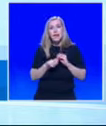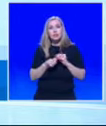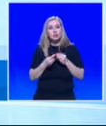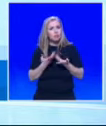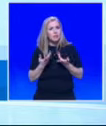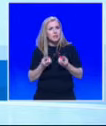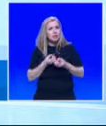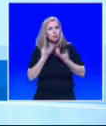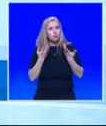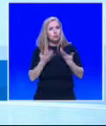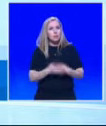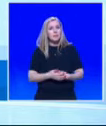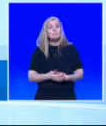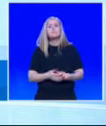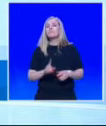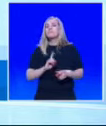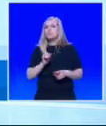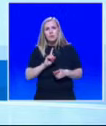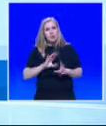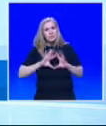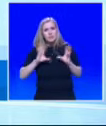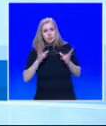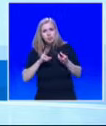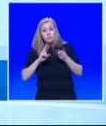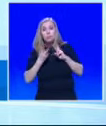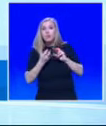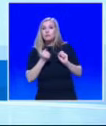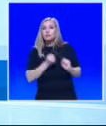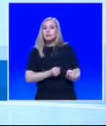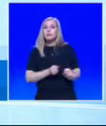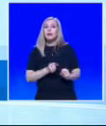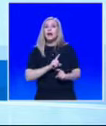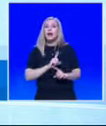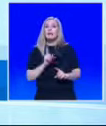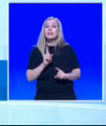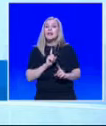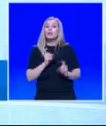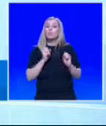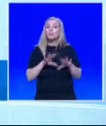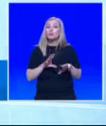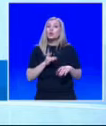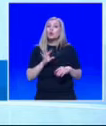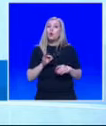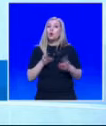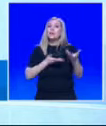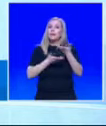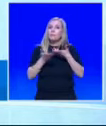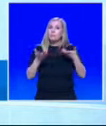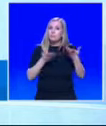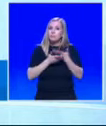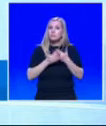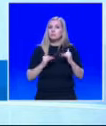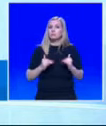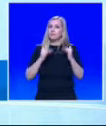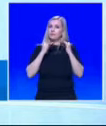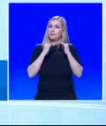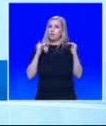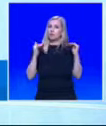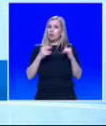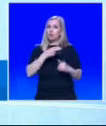ви се получава контакт. Всички промени, които имахме в Конституцията, бяха недопустими, но дебата, който проведохме, беше на висотата